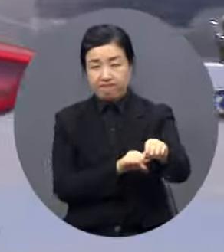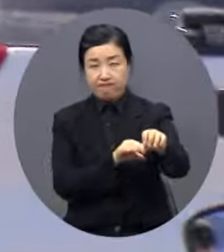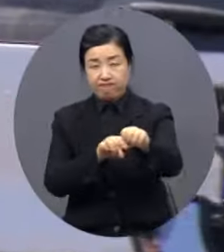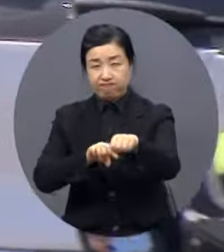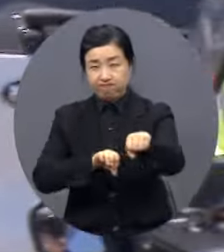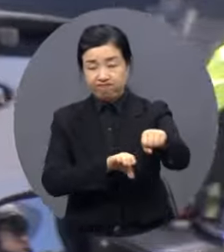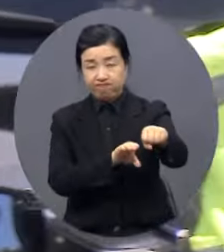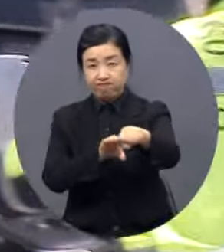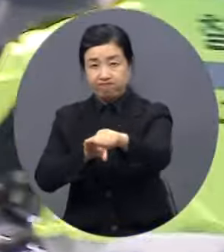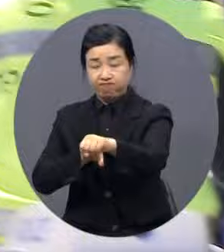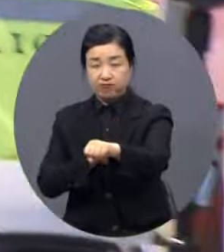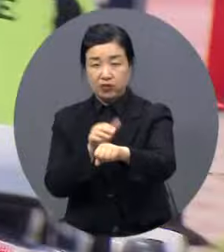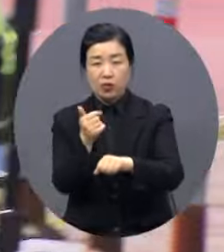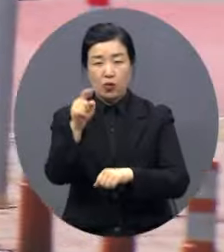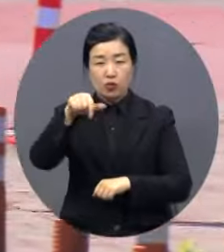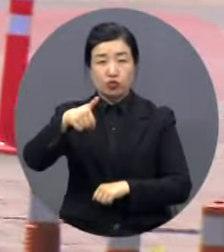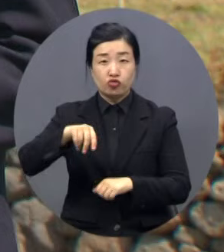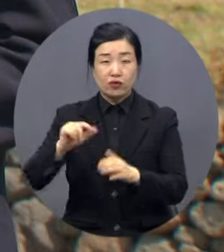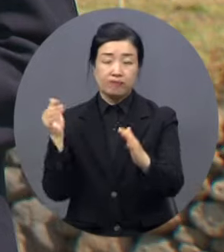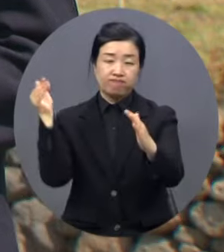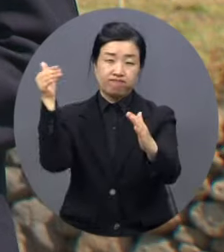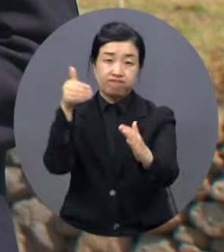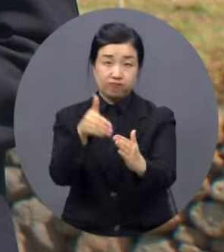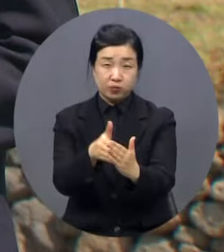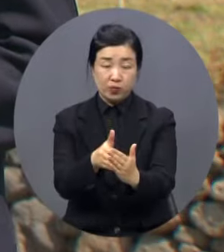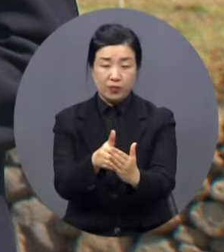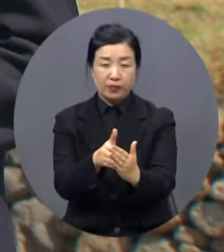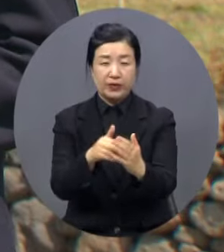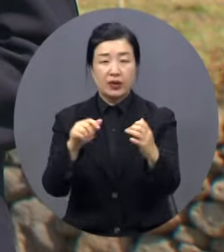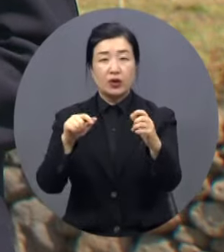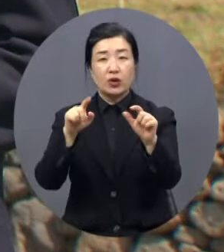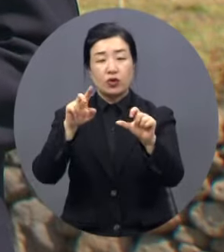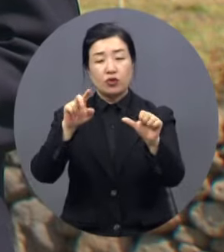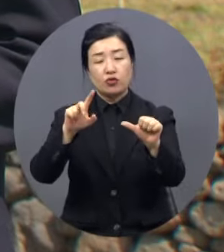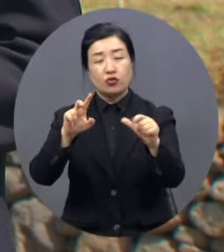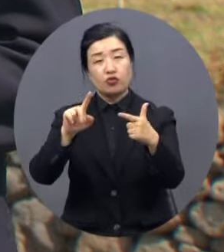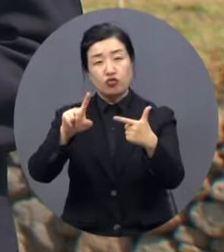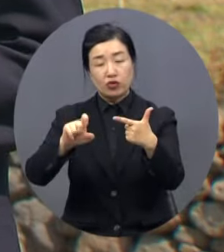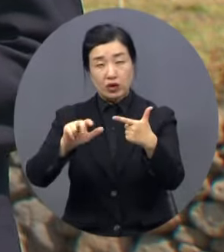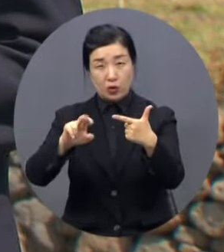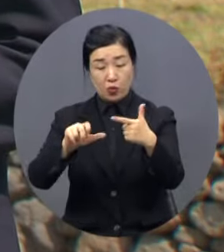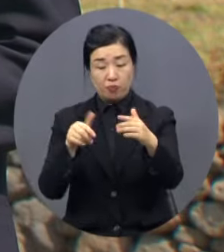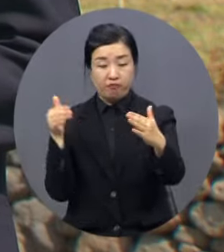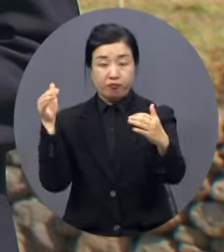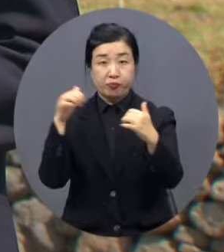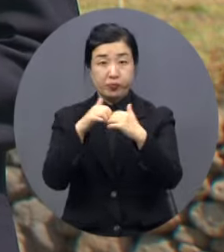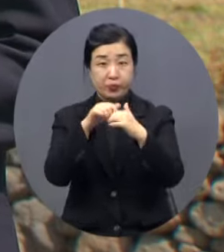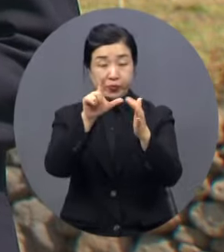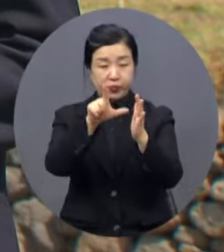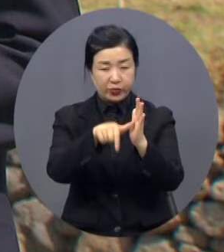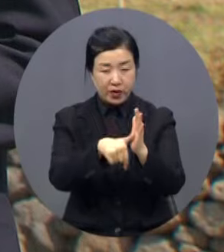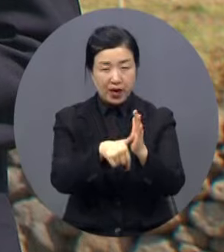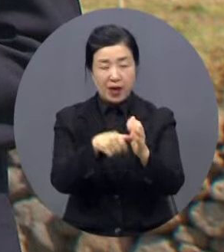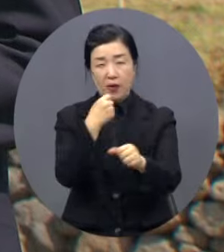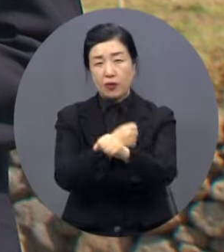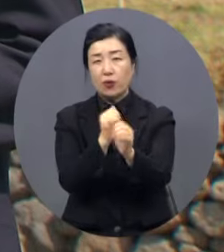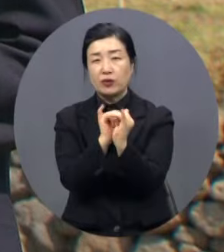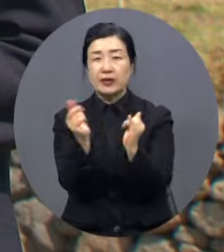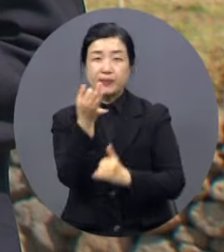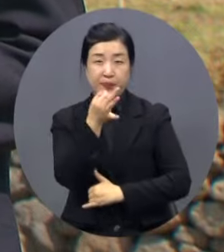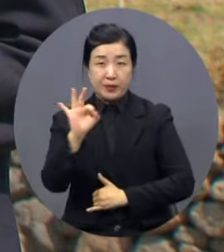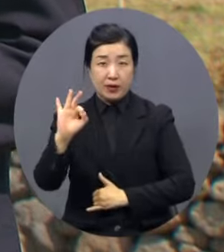호국원으로 향합니다 문영순 서장은 한국 전쟁 당시 지리산 전투 사령부에 근무한 이력으로 참전 유공자로